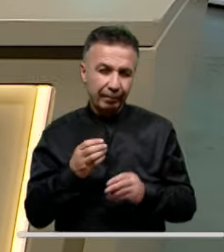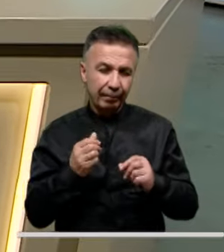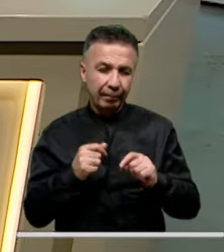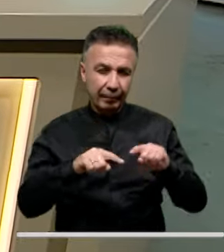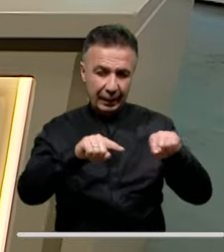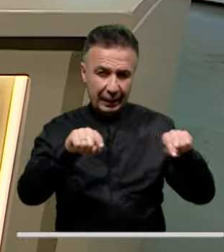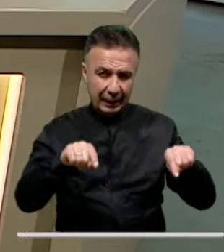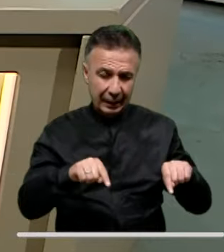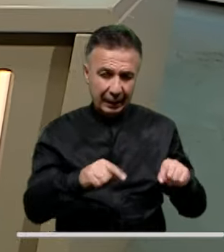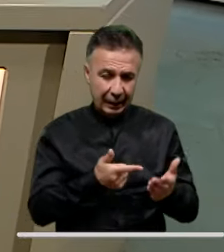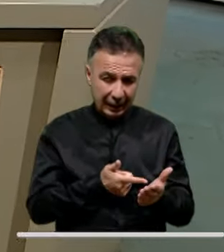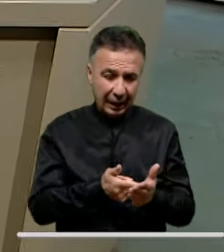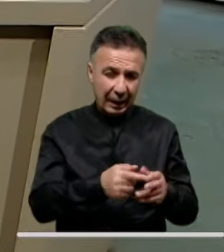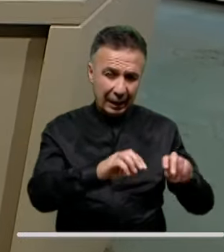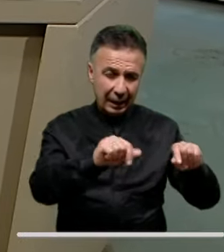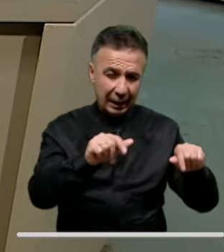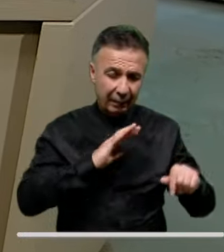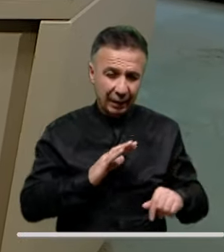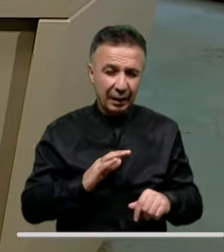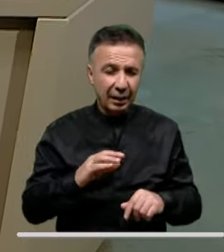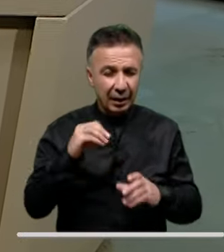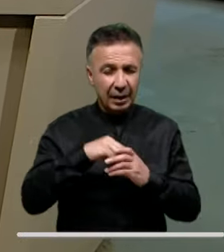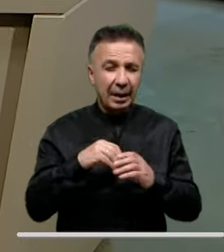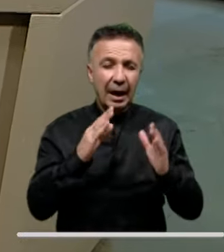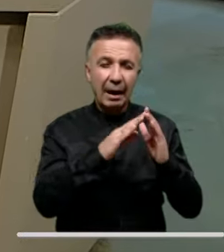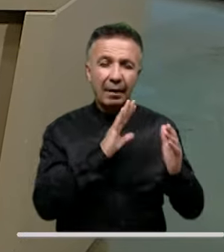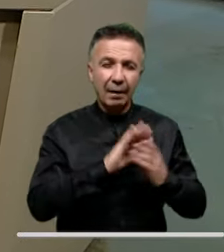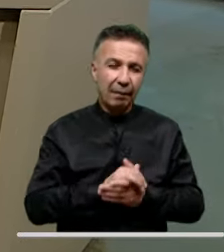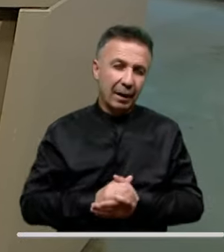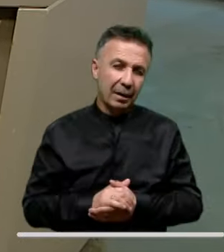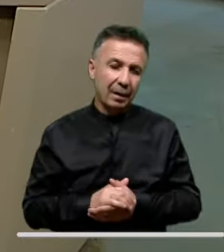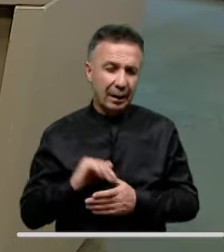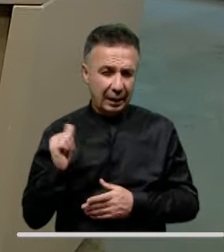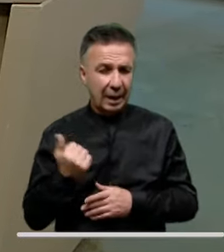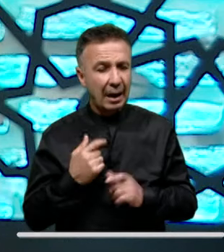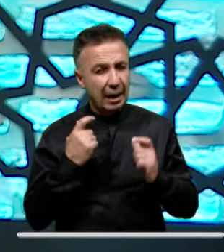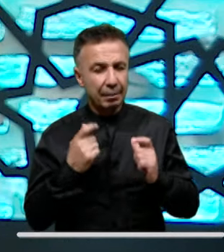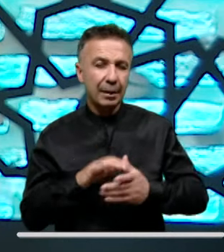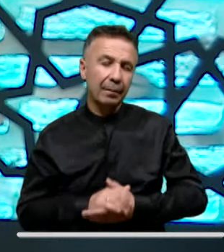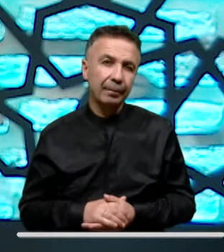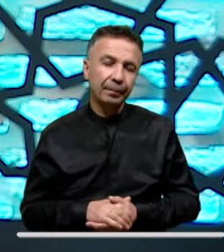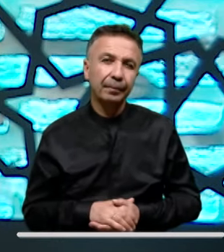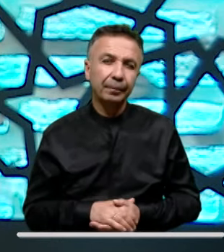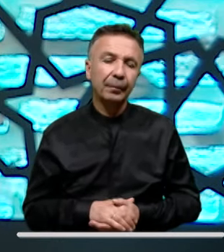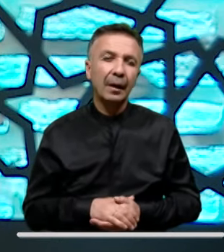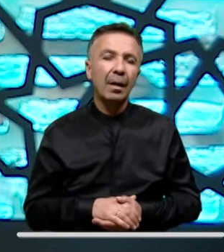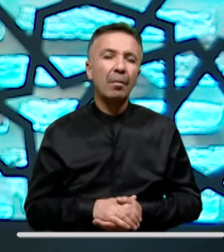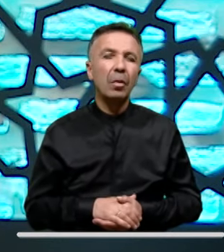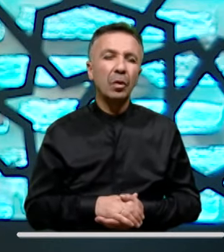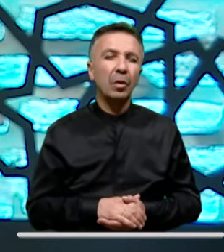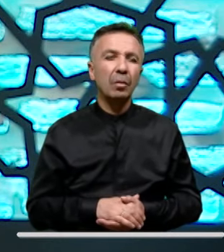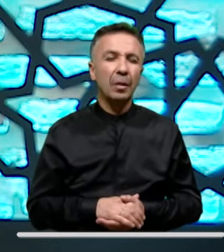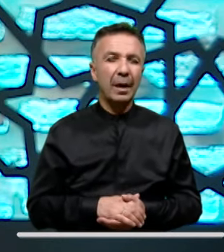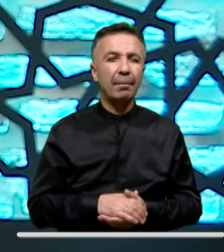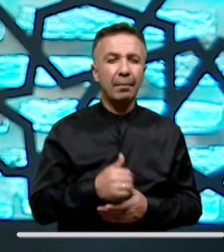3 dönüm. Hı hı. İçinde evler var, sayalar var, damlar var. Böyle değerli bir yer yani. Evet. Bunu biladere vermiş.